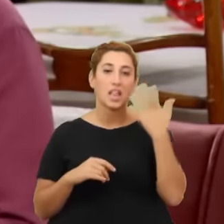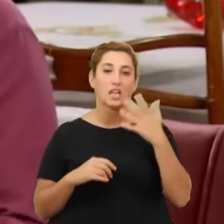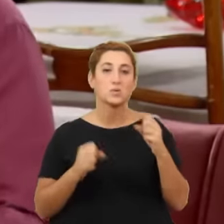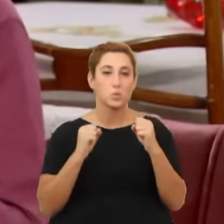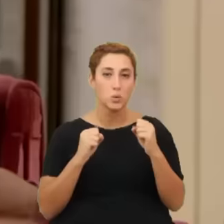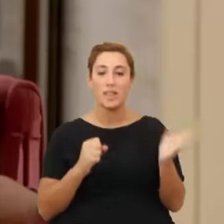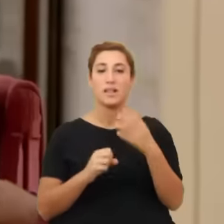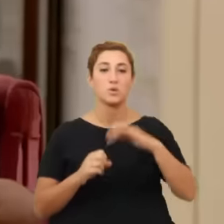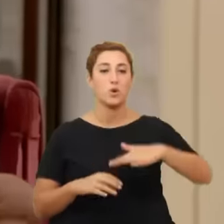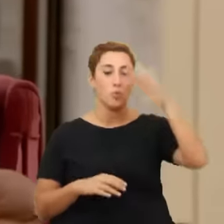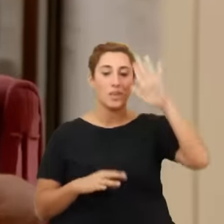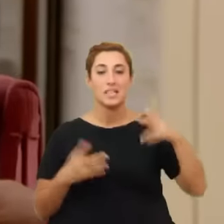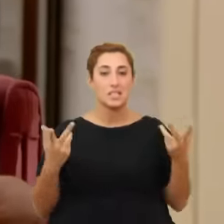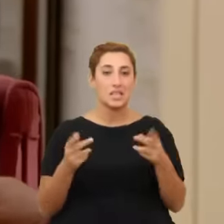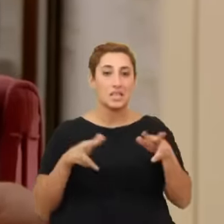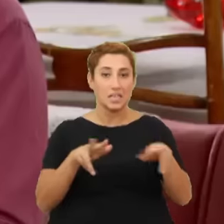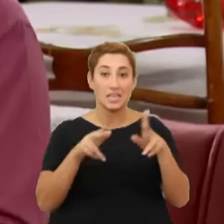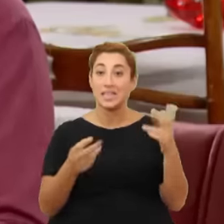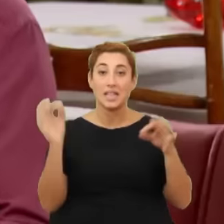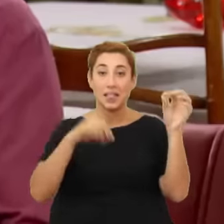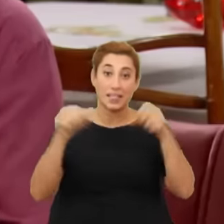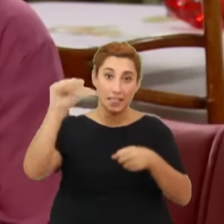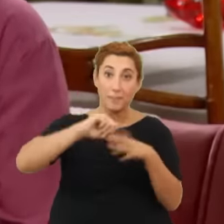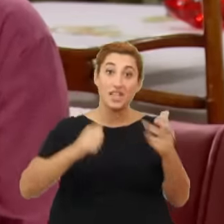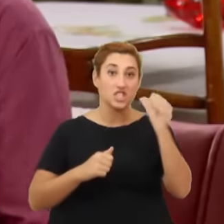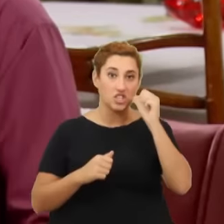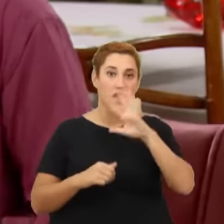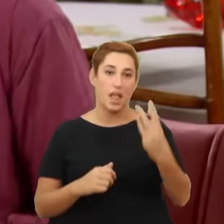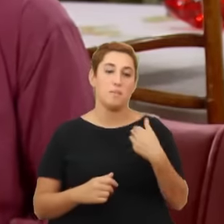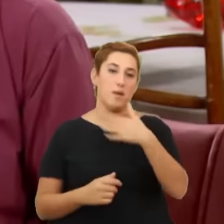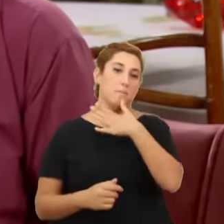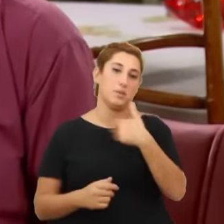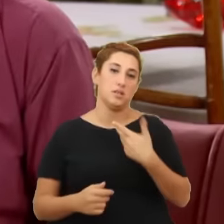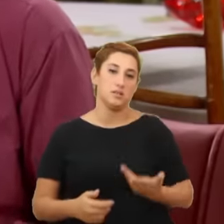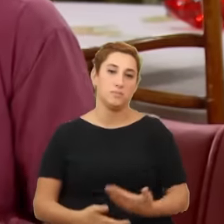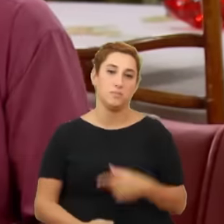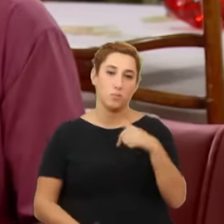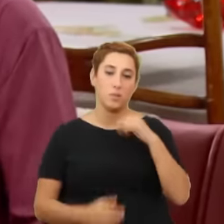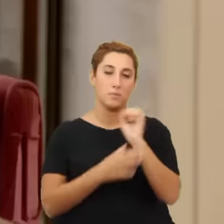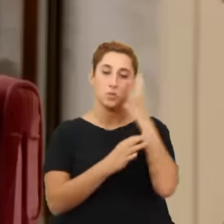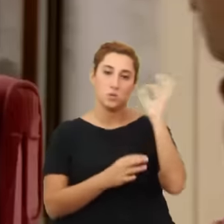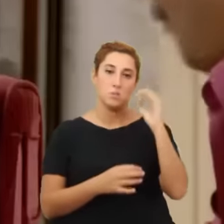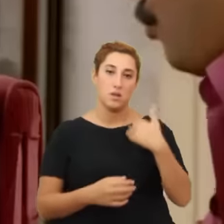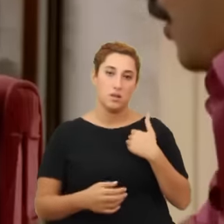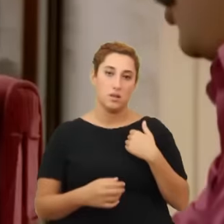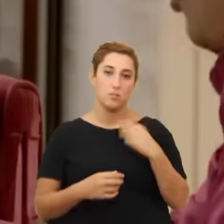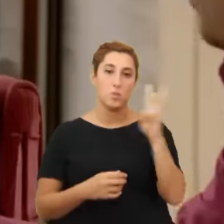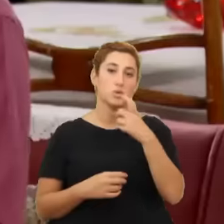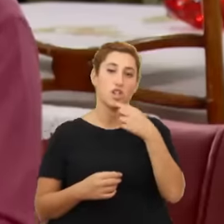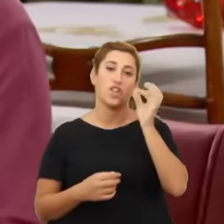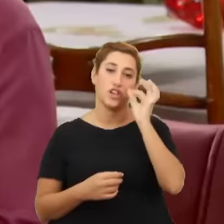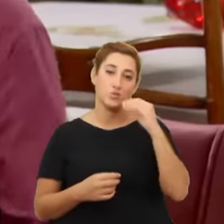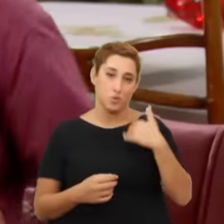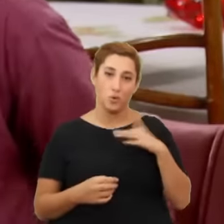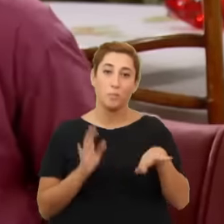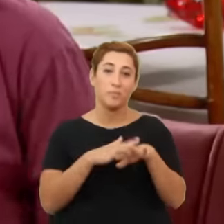kurutulur, nasıl büyür, nasıl kesilir, nasıl demlenir, hatta nasıl içilir, bunu en iyi ben bilirim ya. Bu benim uzmanlık alanım. 30 senedir içiyorum ben bu